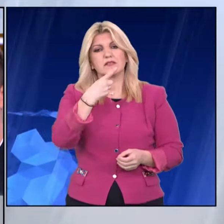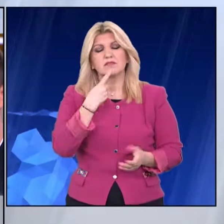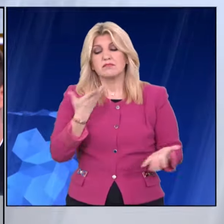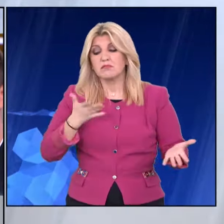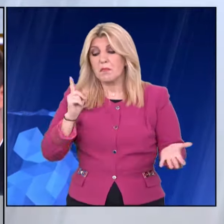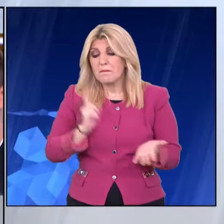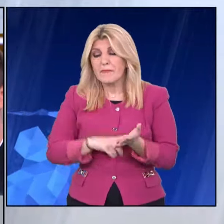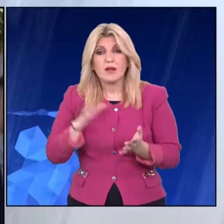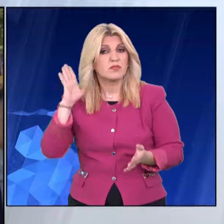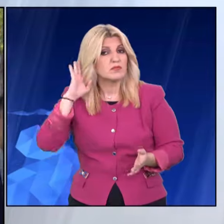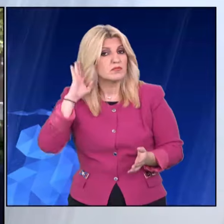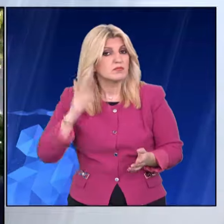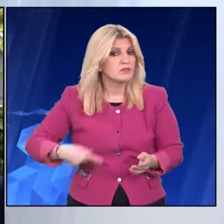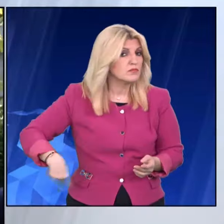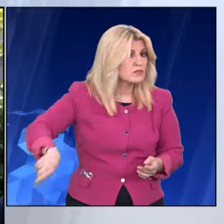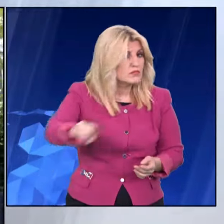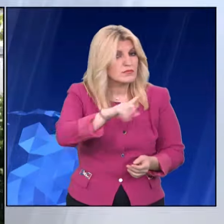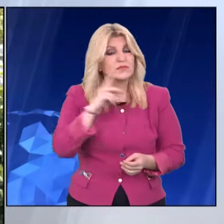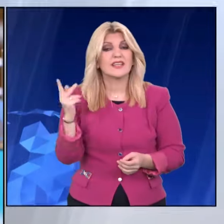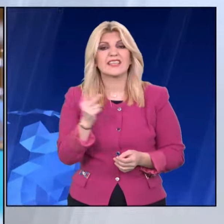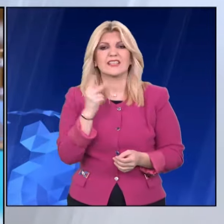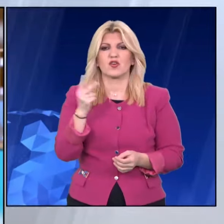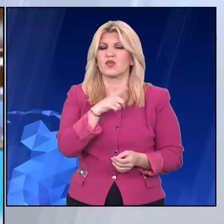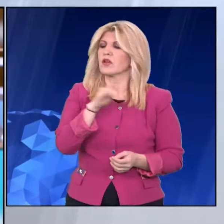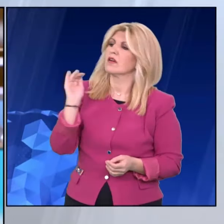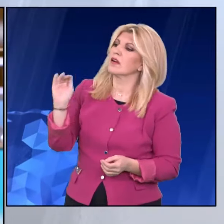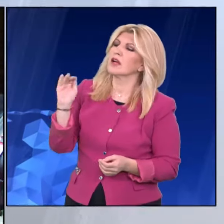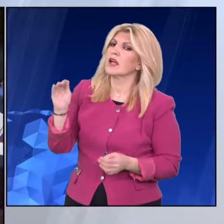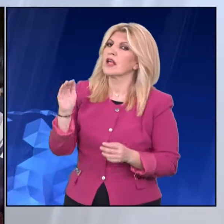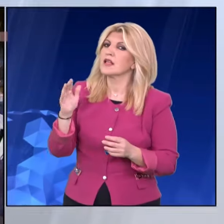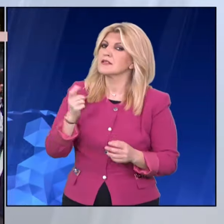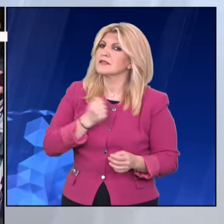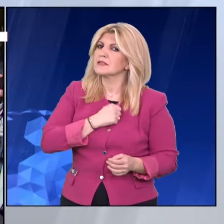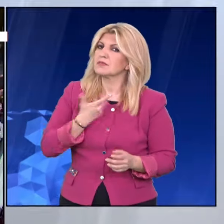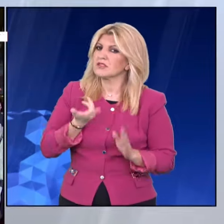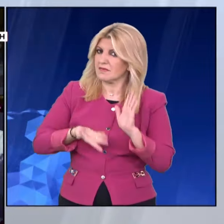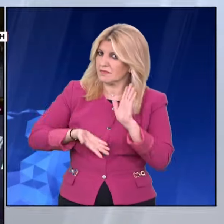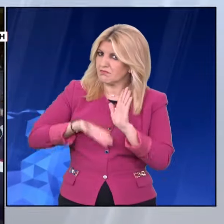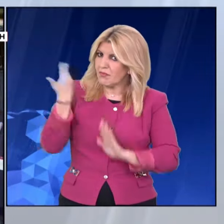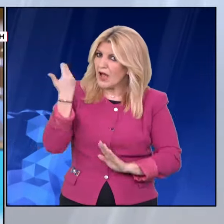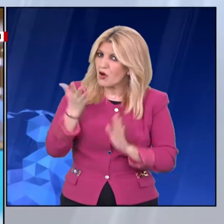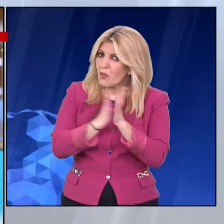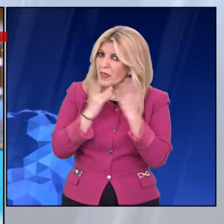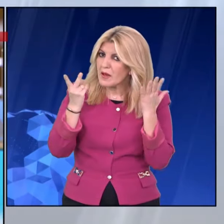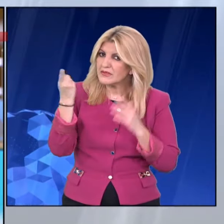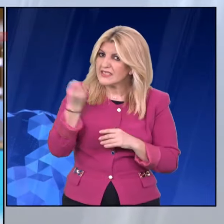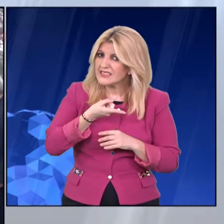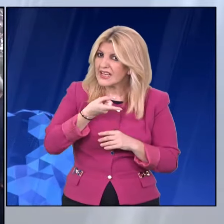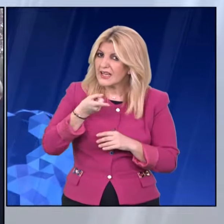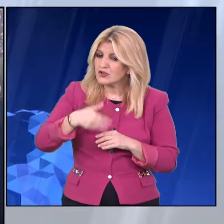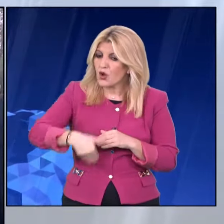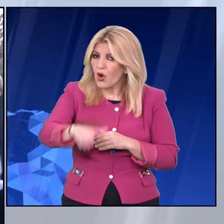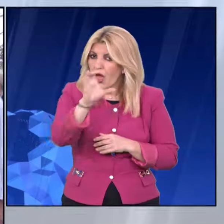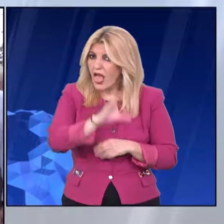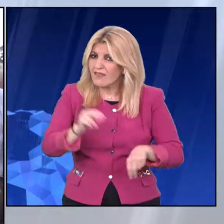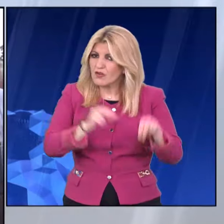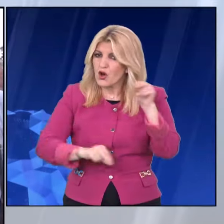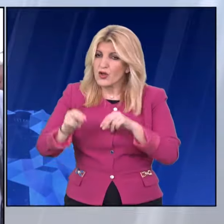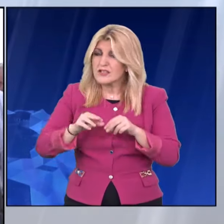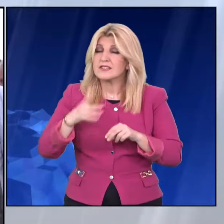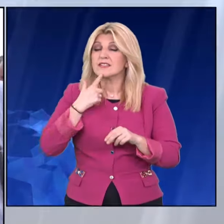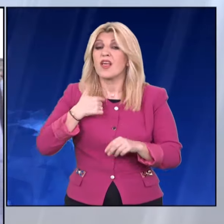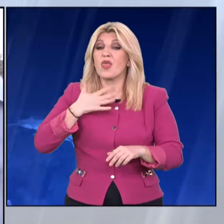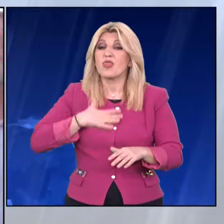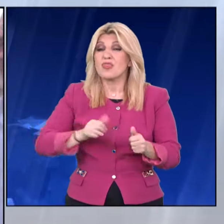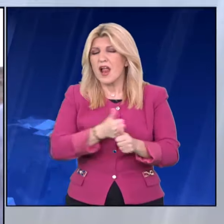Εσύ το 17% θα το πιάσεις τον Ιούνιο. Ο πιστεύω θα το ξεπεράσουμε. Θα το ξεπεράσουμε και αρκετά. Θέλω να κάνω την απόλυτη ανατροπή. Ο πρόεδρος του ΣΥΡΙΖΑ προχωρήσε